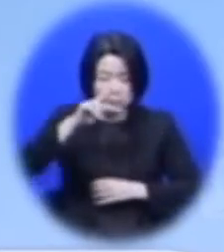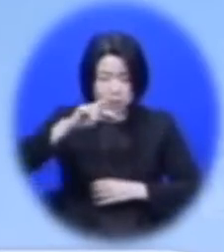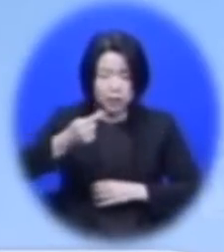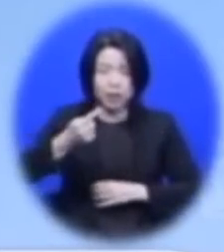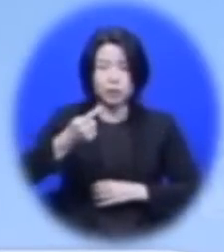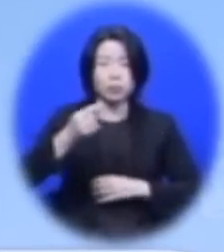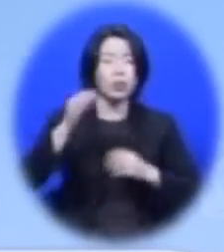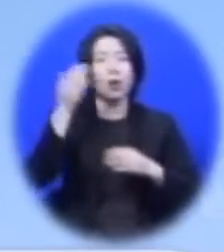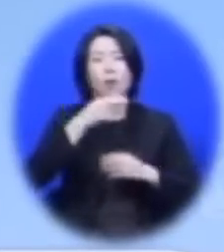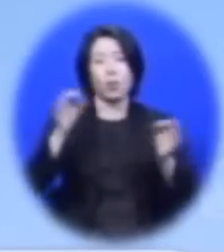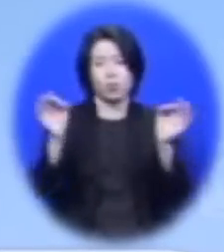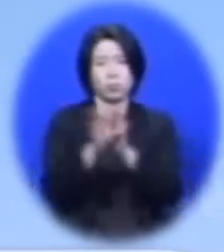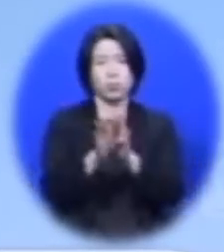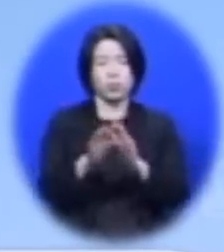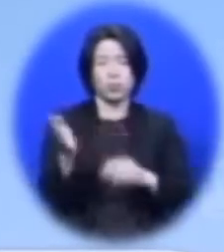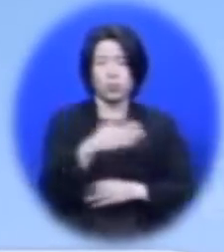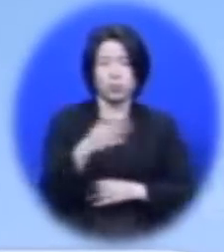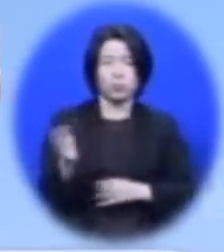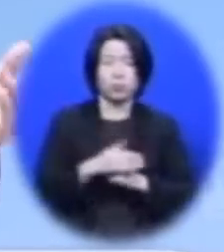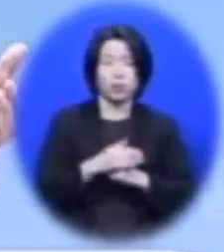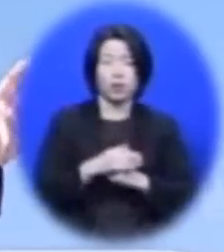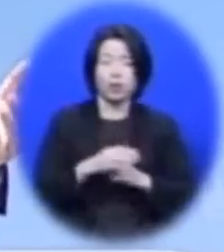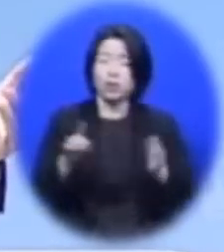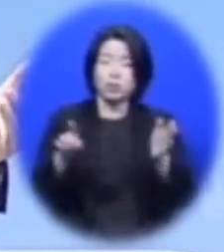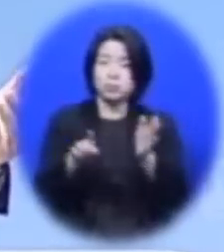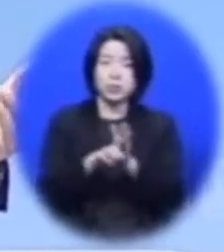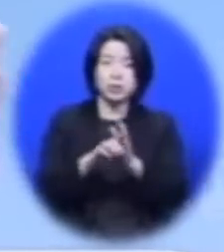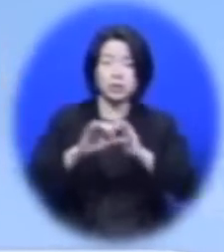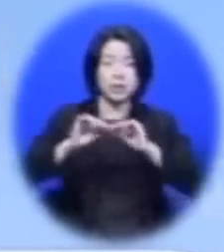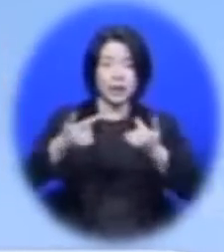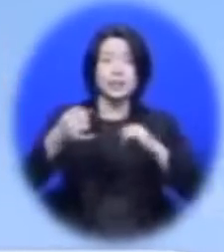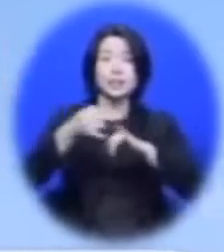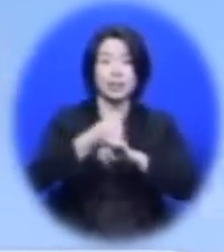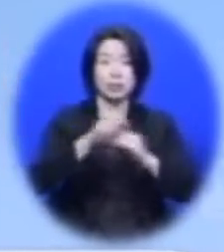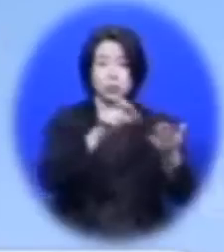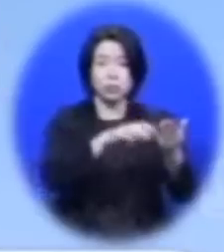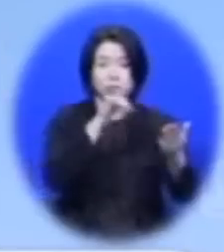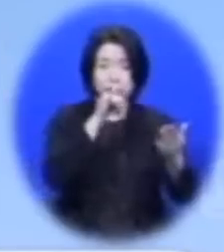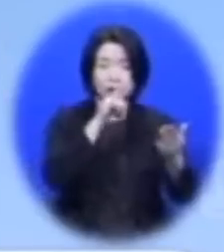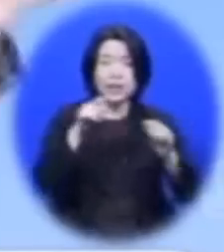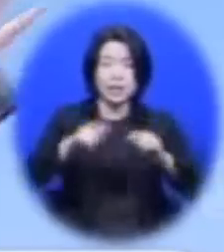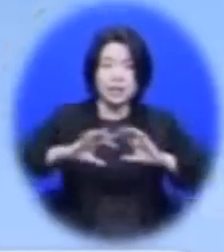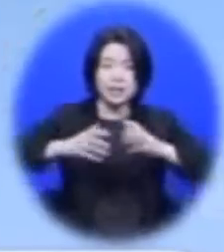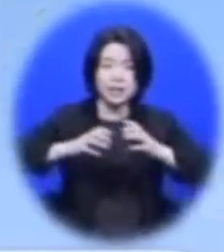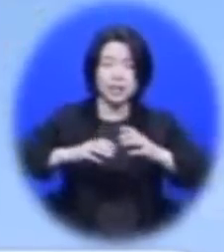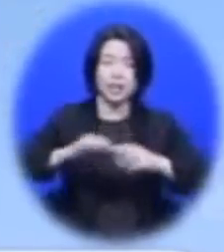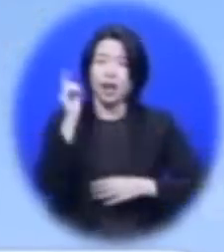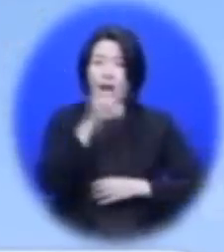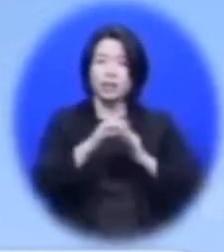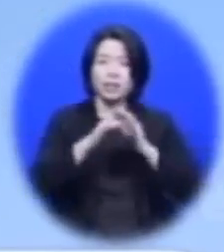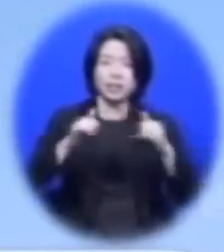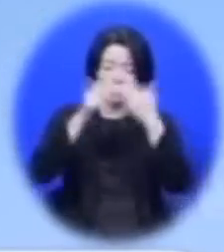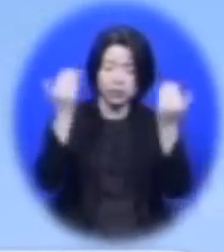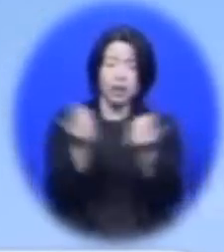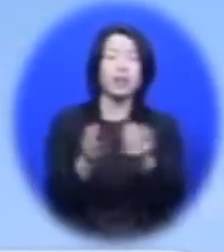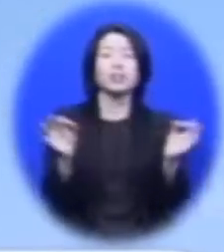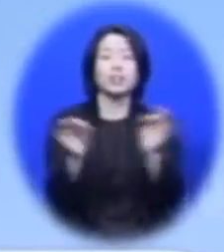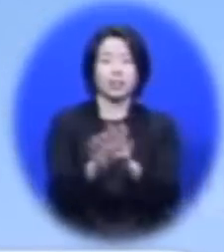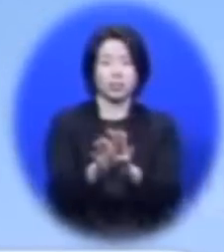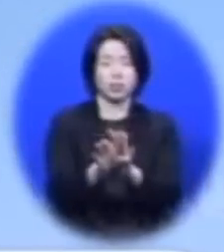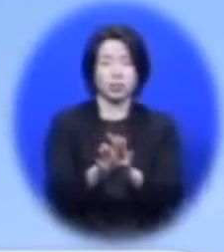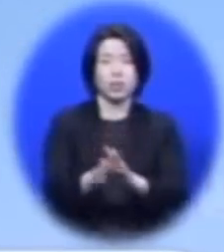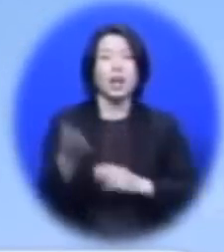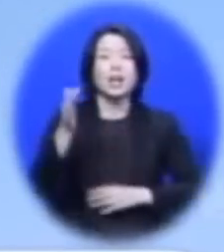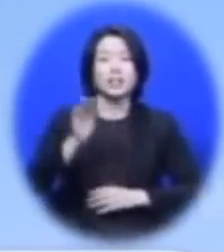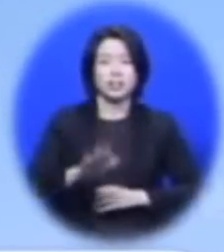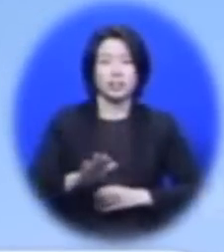없으리로다. 정말 믿어지지 않는 약속이 나와요. 이 세상에 악한 사람이 다 없어질 거라는 거예요.